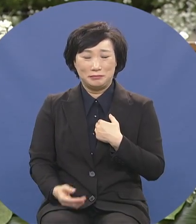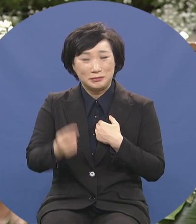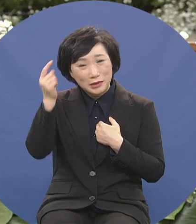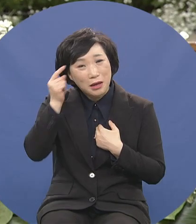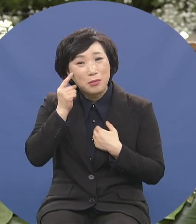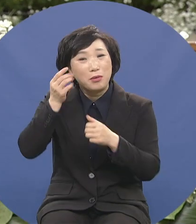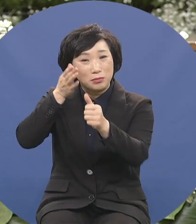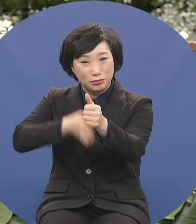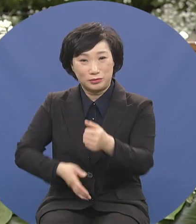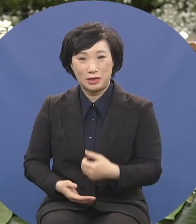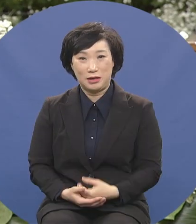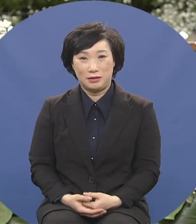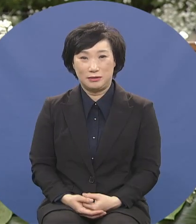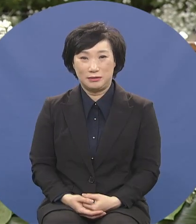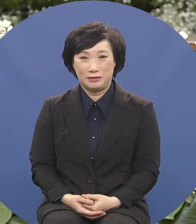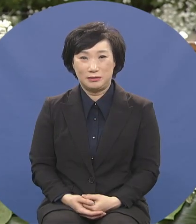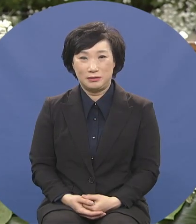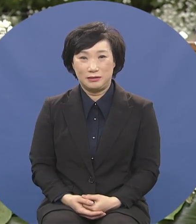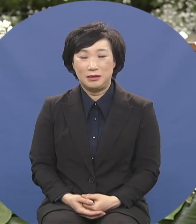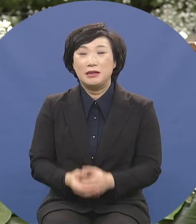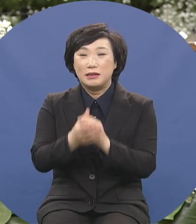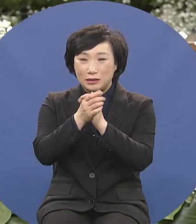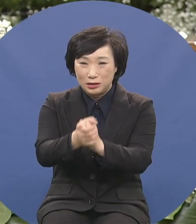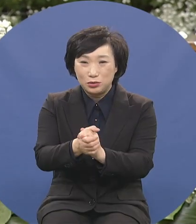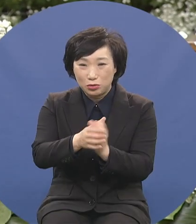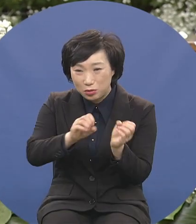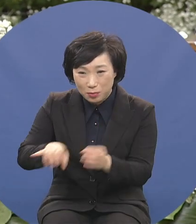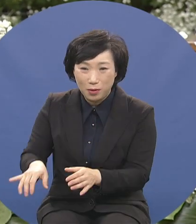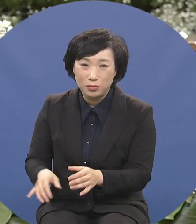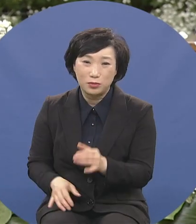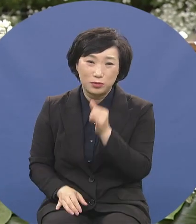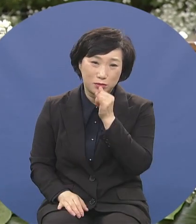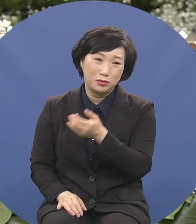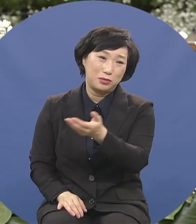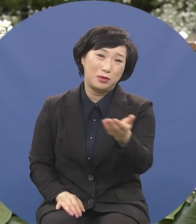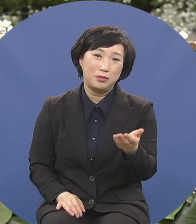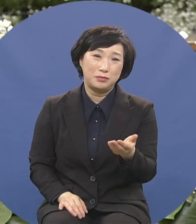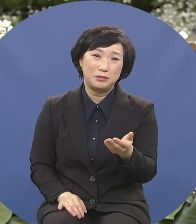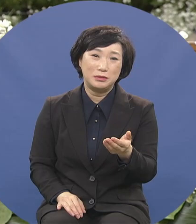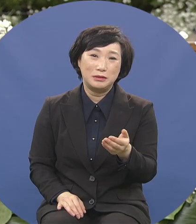생각해봐라 이 말이오. 기도도 까먹고